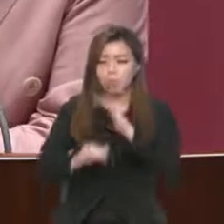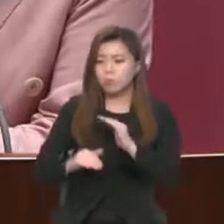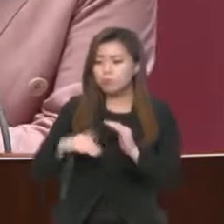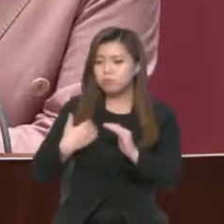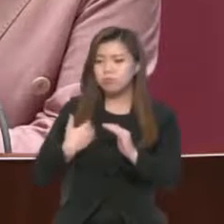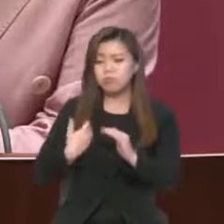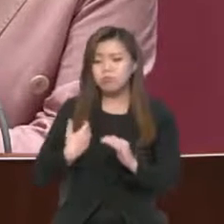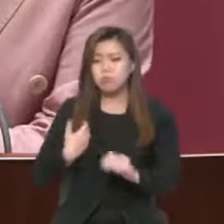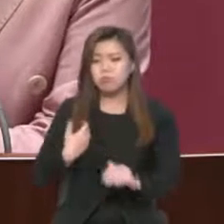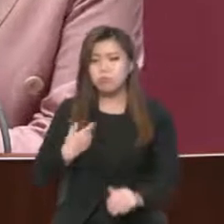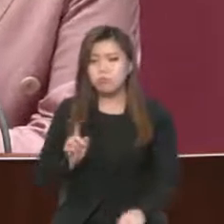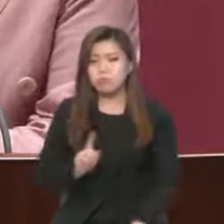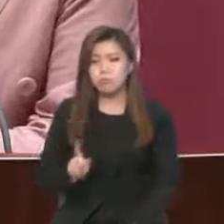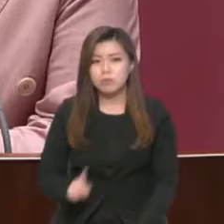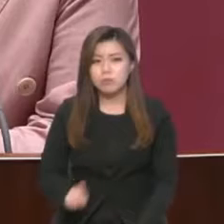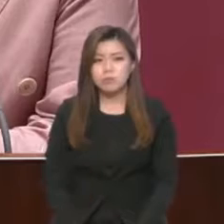모르세요?